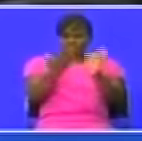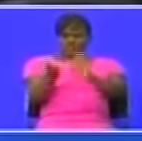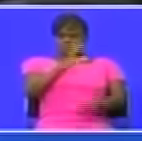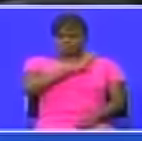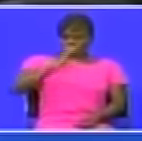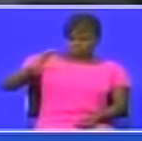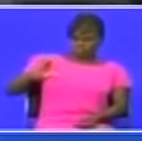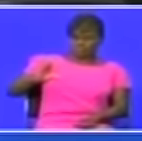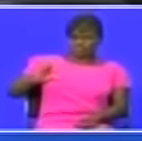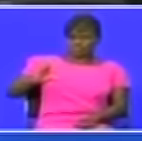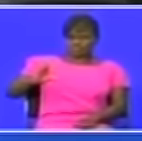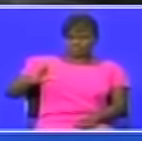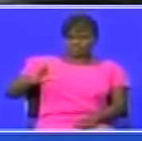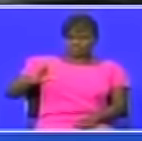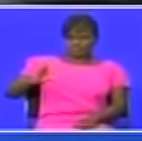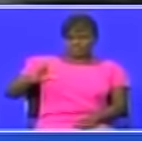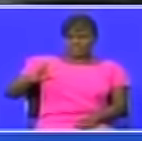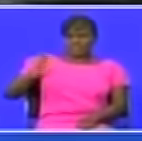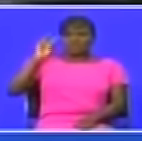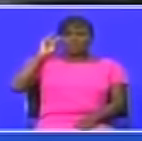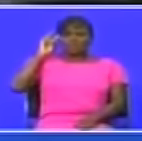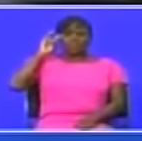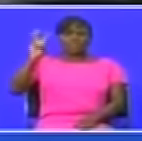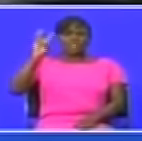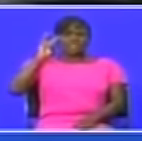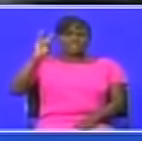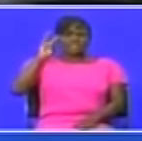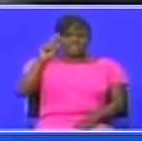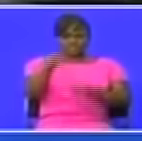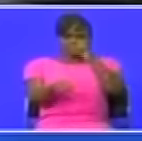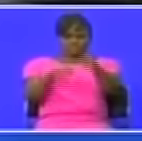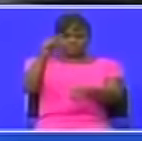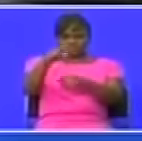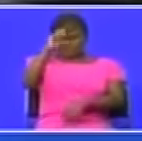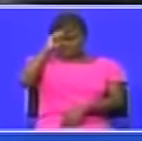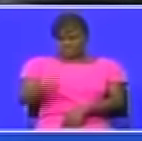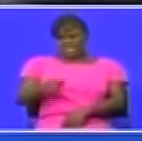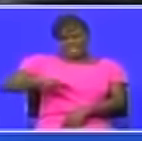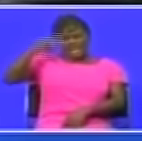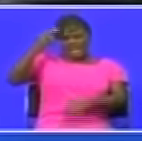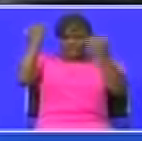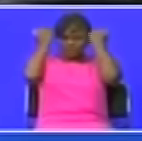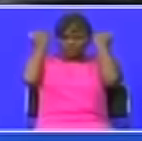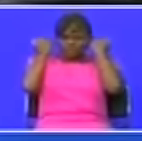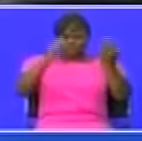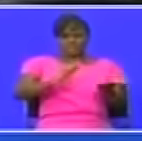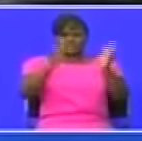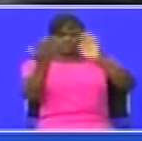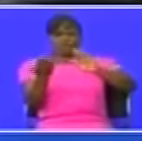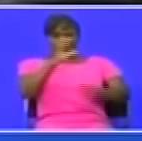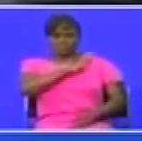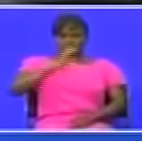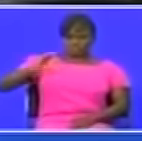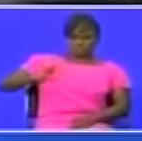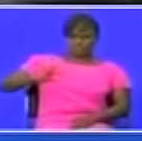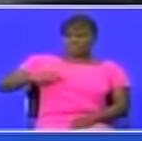matters in question. Shahidi mkuu ambaye ndiye anayemtuhumu jaji Philip Tunoi mahakama ya juu zaidi amefika mbele ya jopo